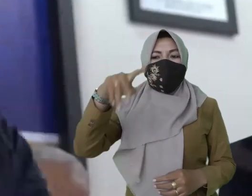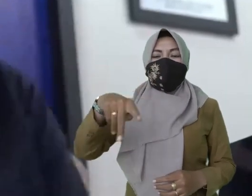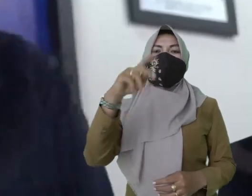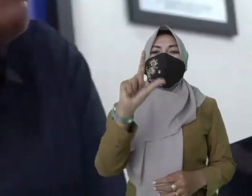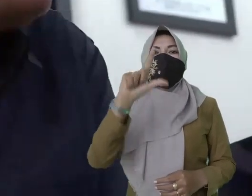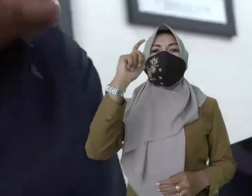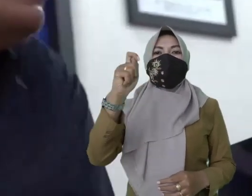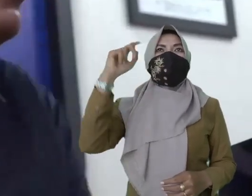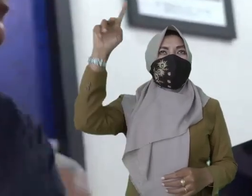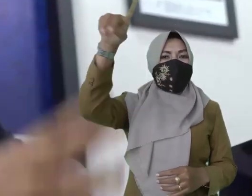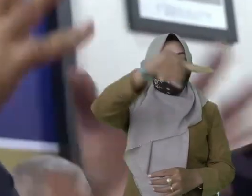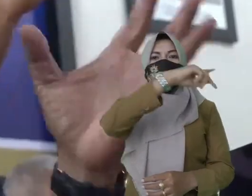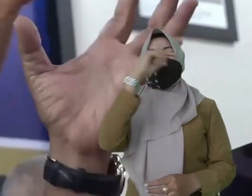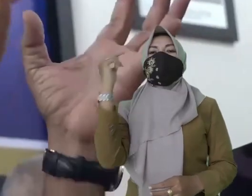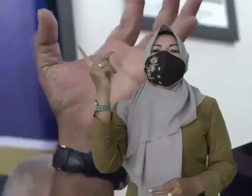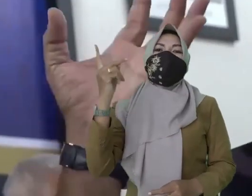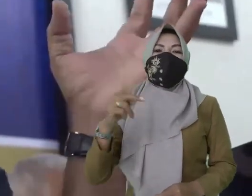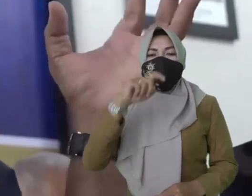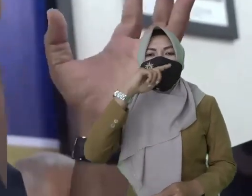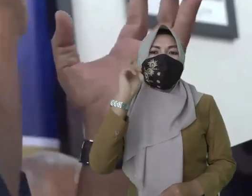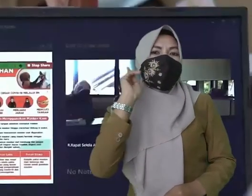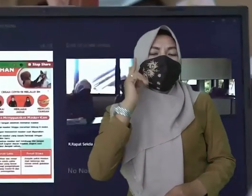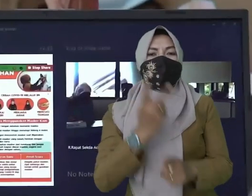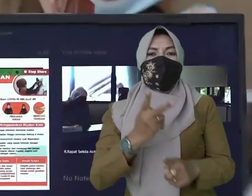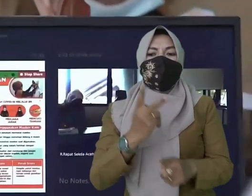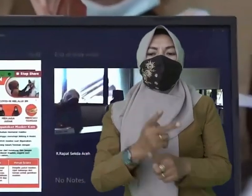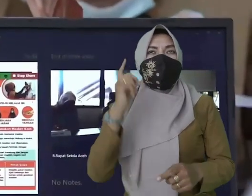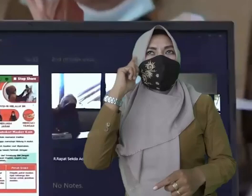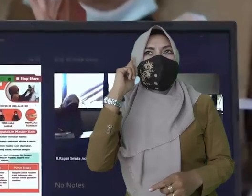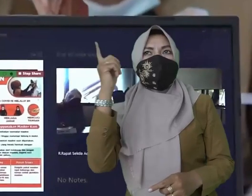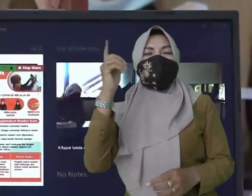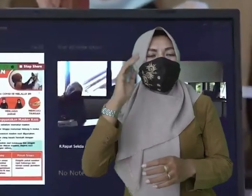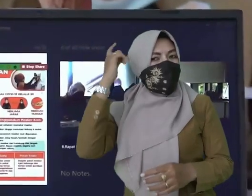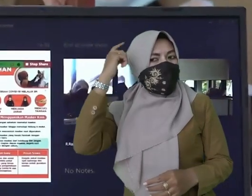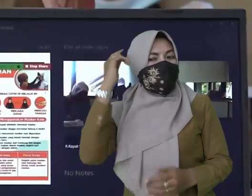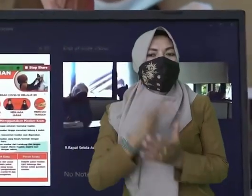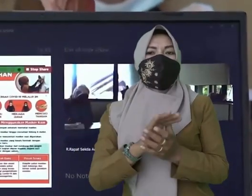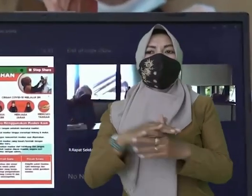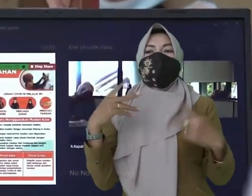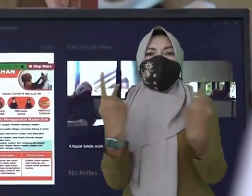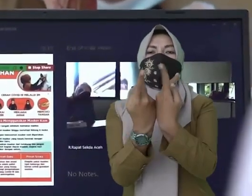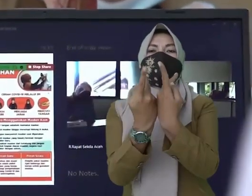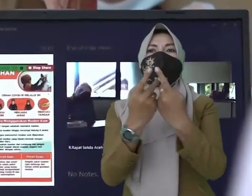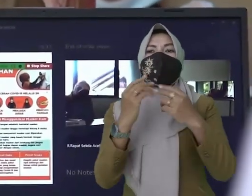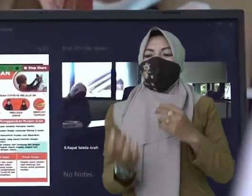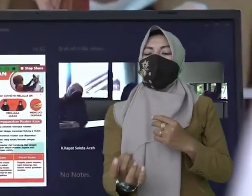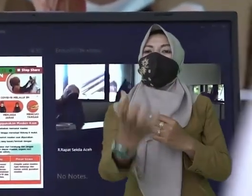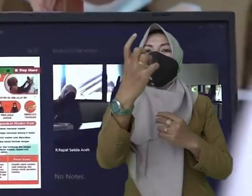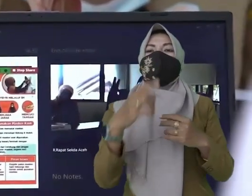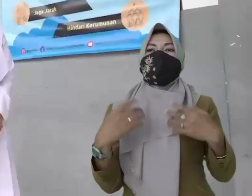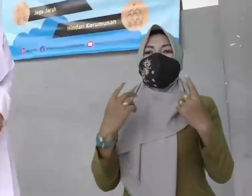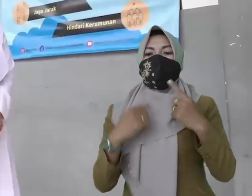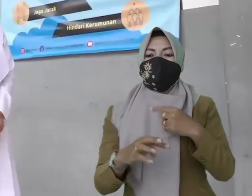diumumkan oleh Bapak PLT Gubernur saat itu. Jadi bisa Bapak Ibu, guru, bayangkan kepala sekolah, wali kelas,